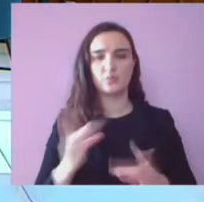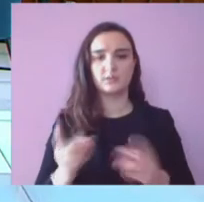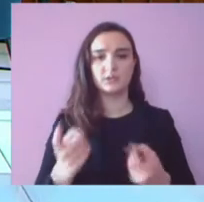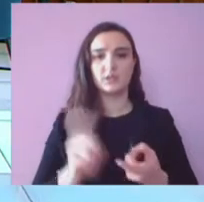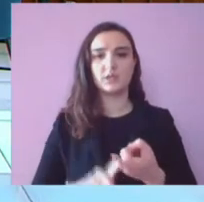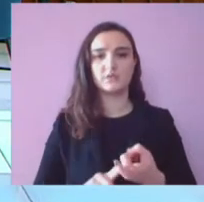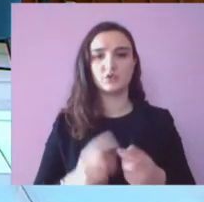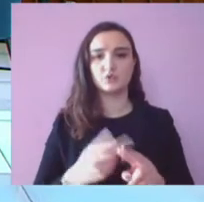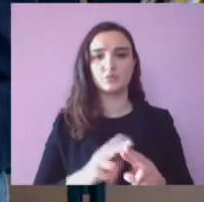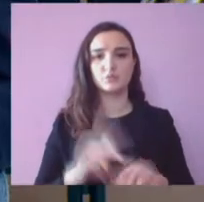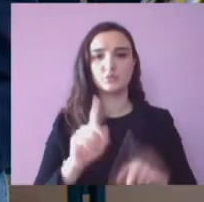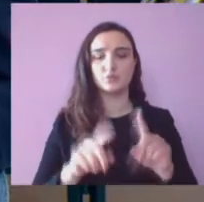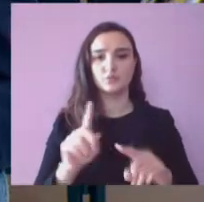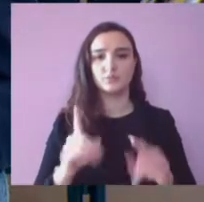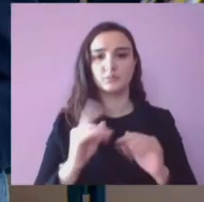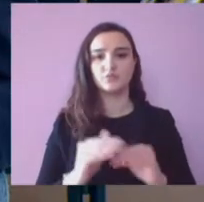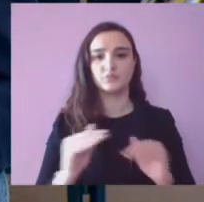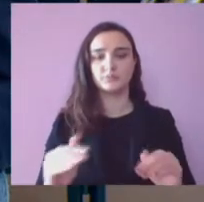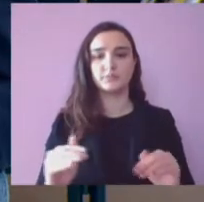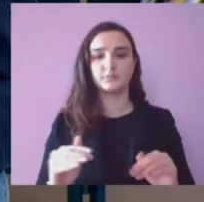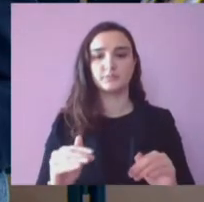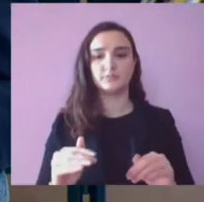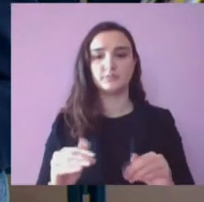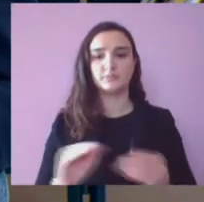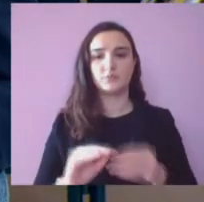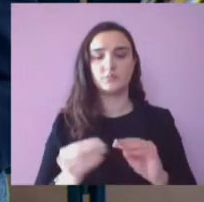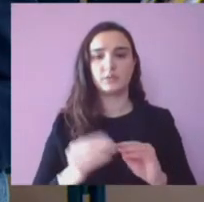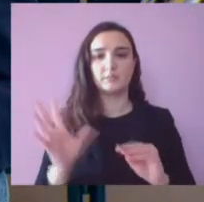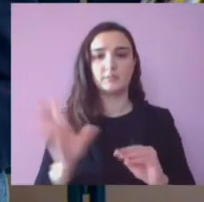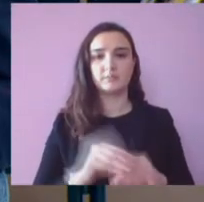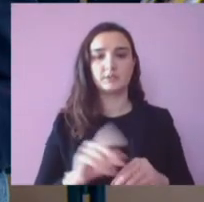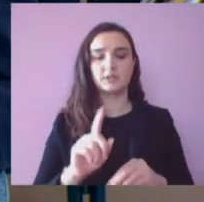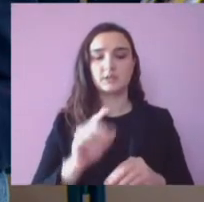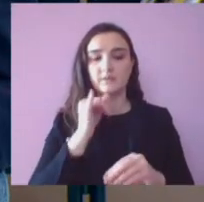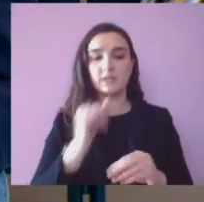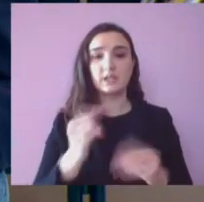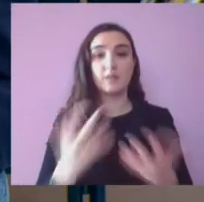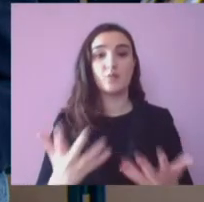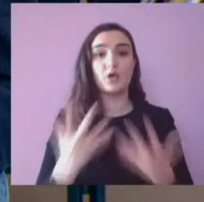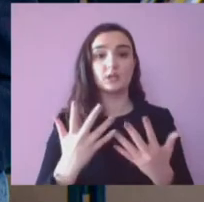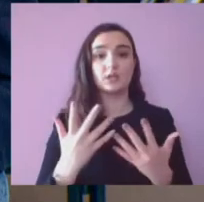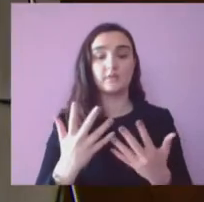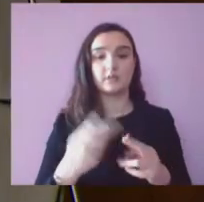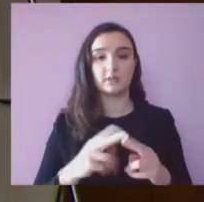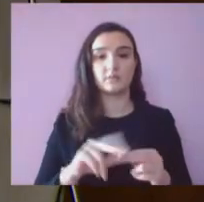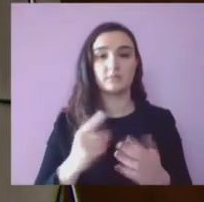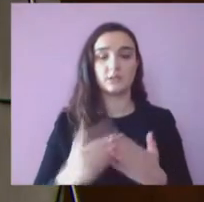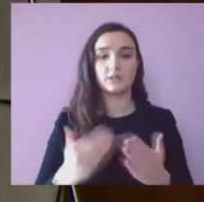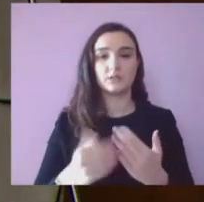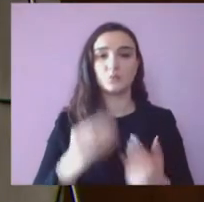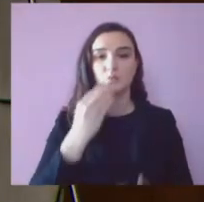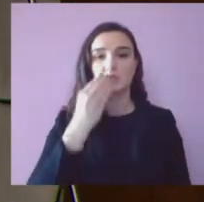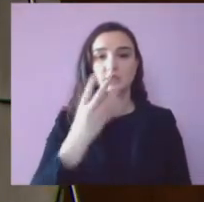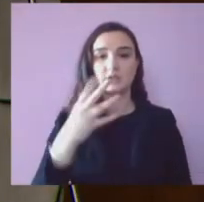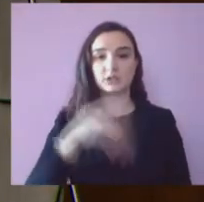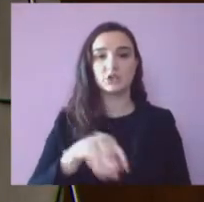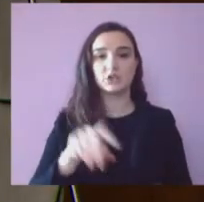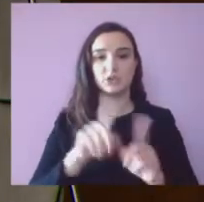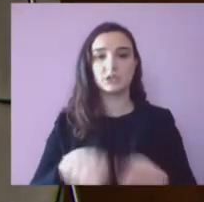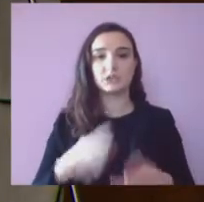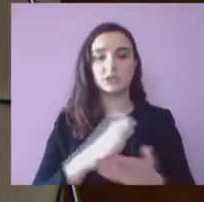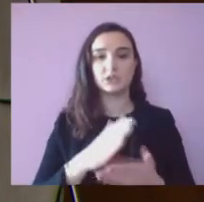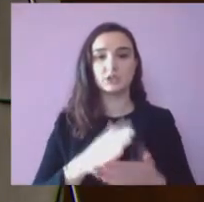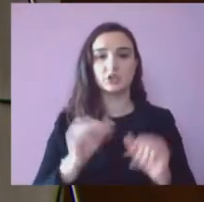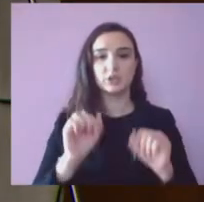რომ ზოგჯერ ბავშვები პრობლემებს, რომელსაც ვერ გამოხატავენ, აი მაგალითად ნუტრიციაში ასეა ცნობილი, შეიძლება